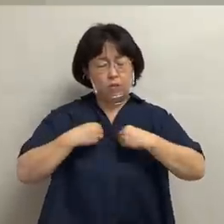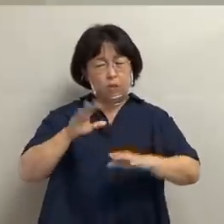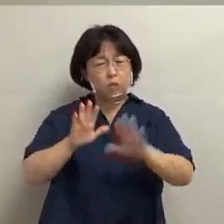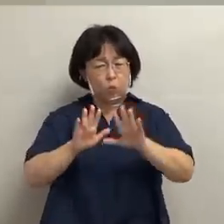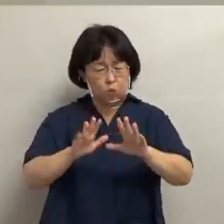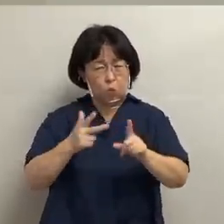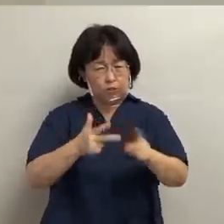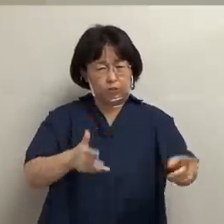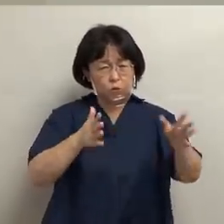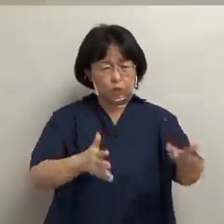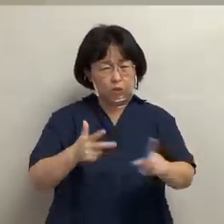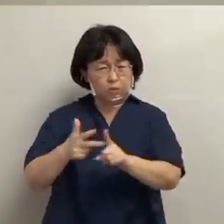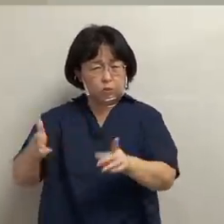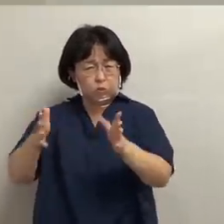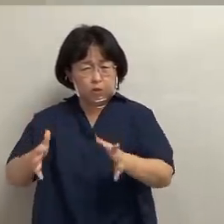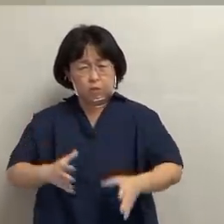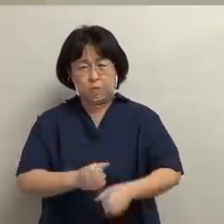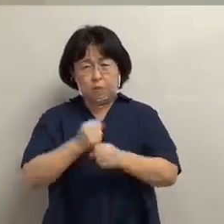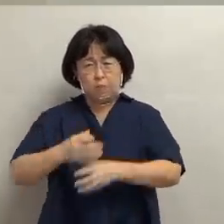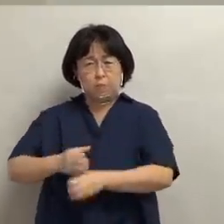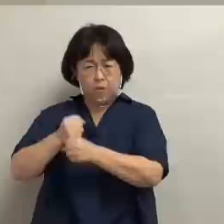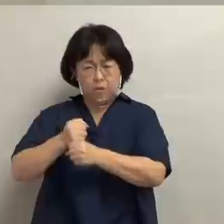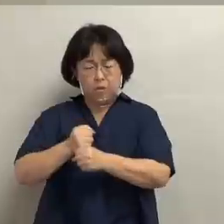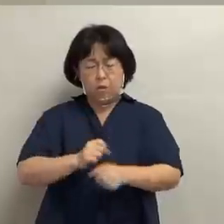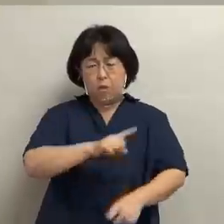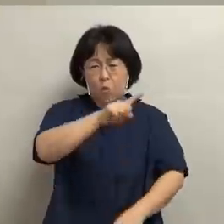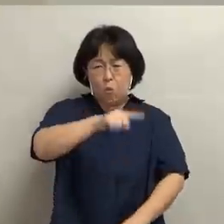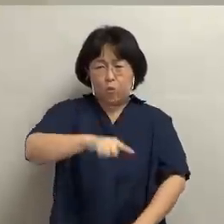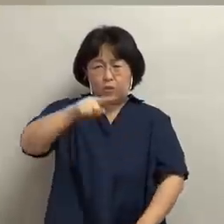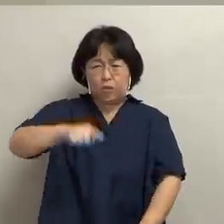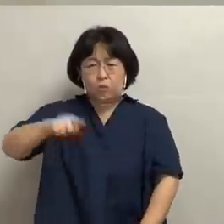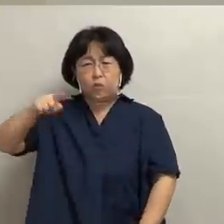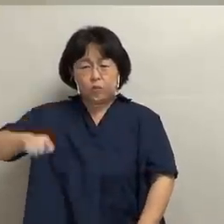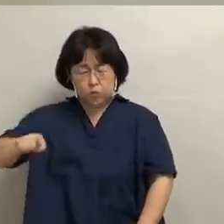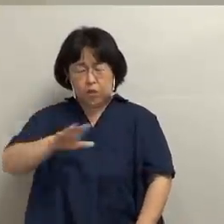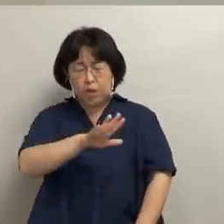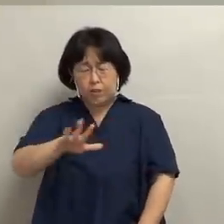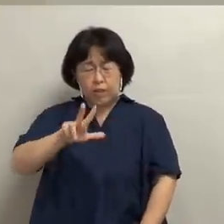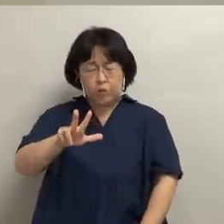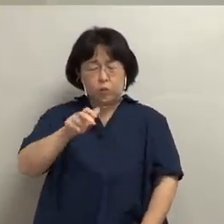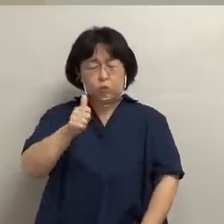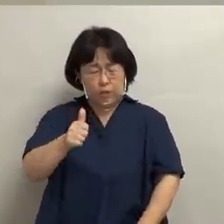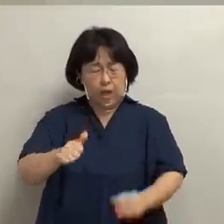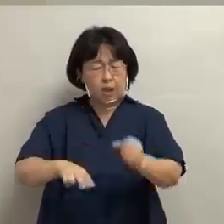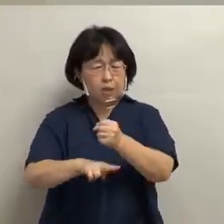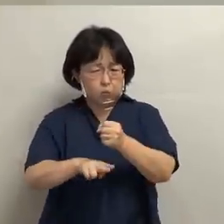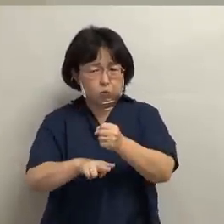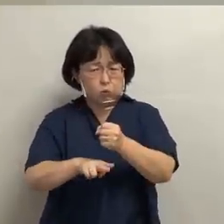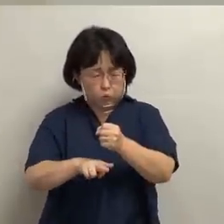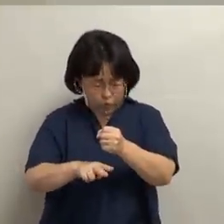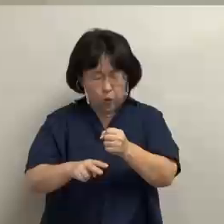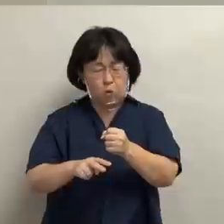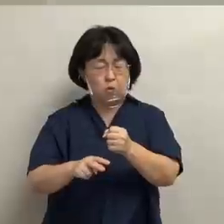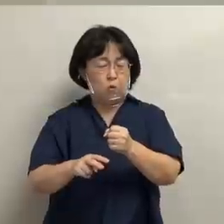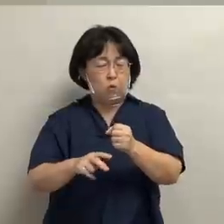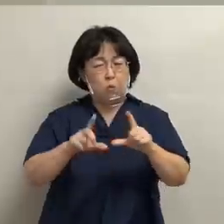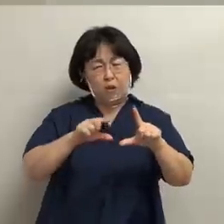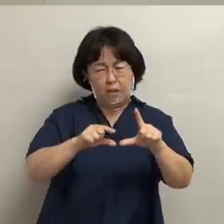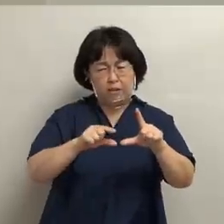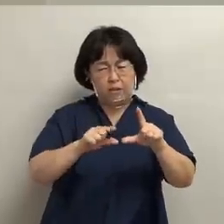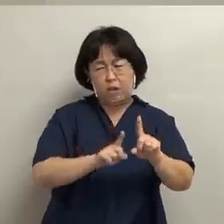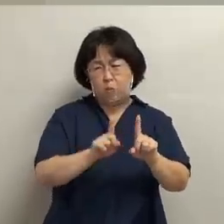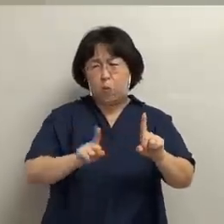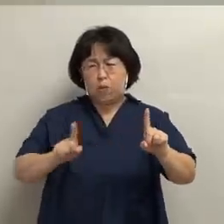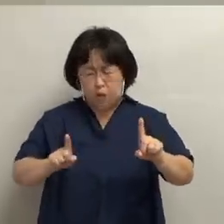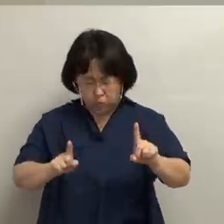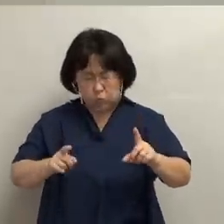ですが折れ線グラフが出るた株のまあ件数はリアもうグラフが前要請者を示し